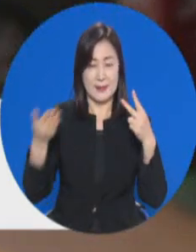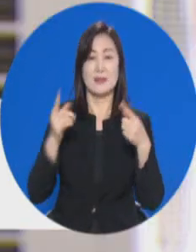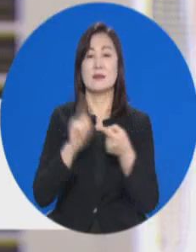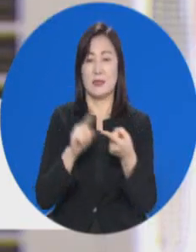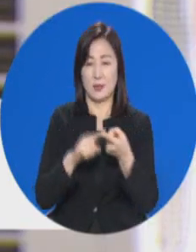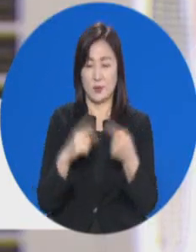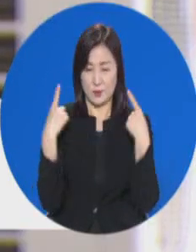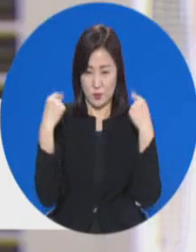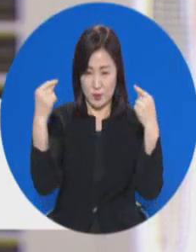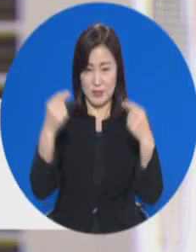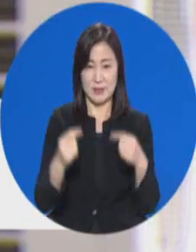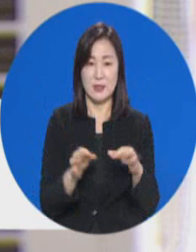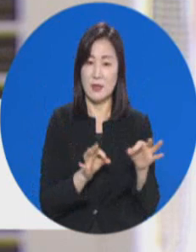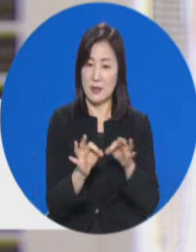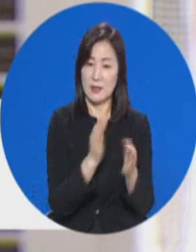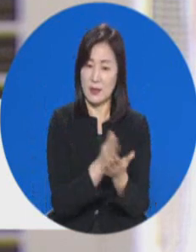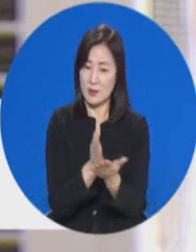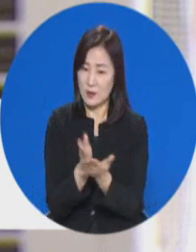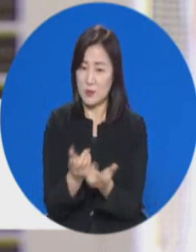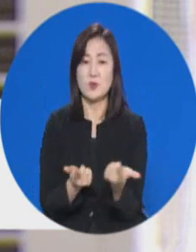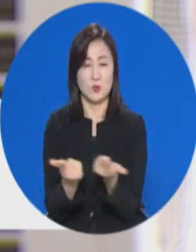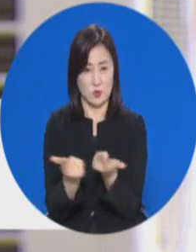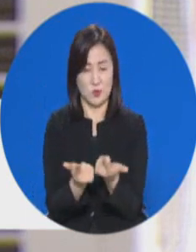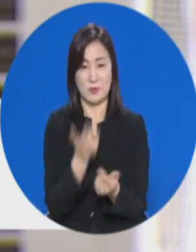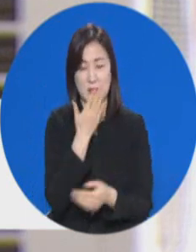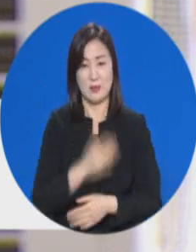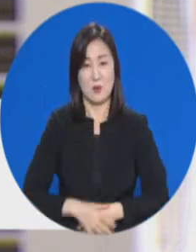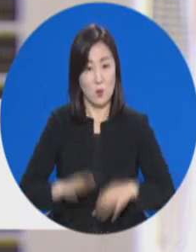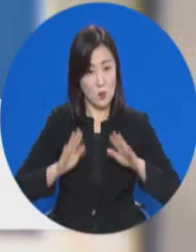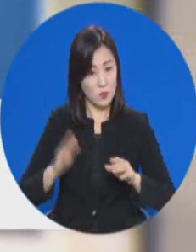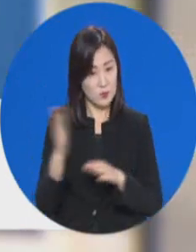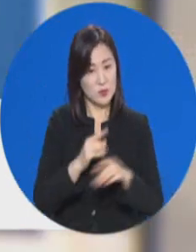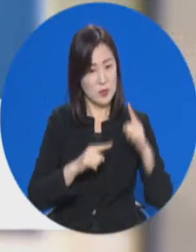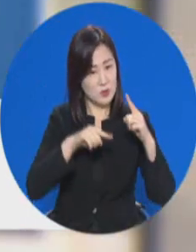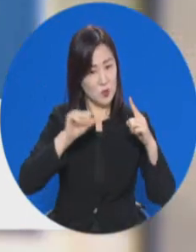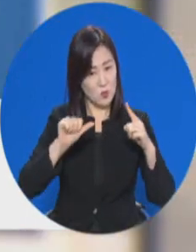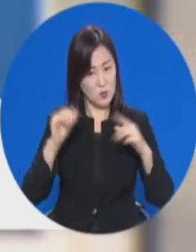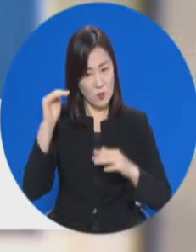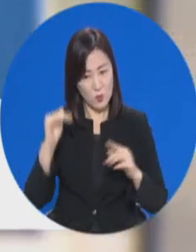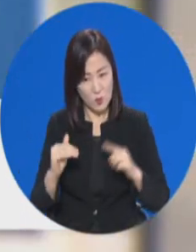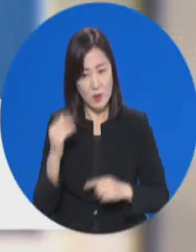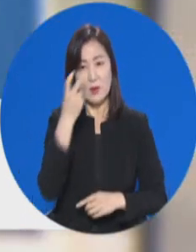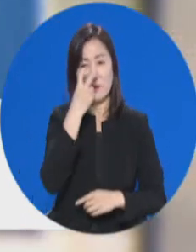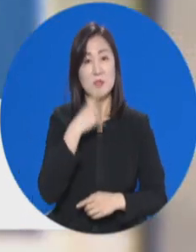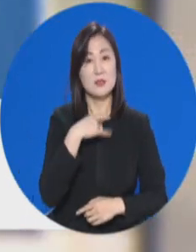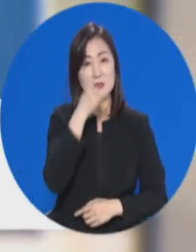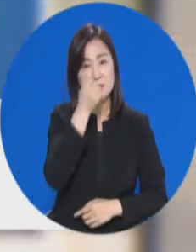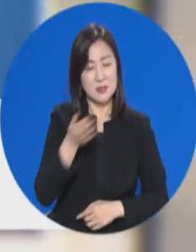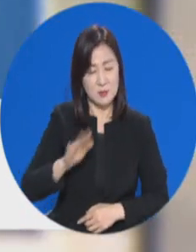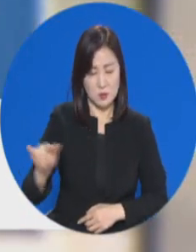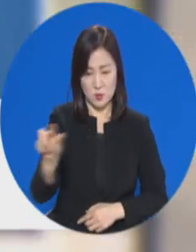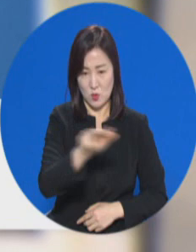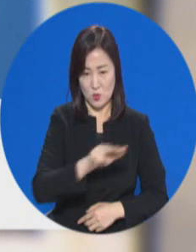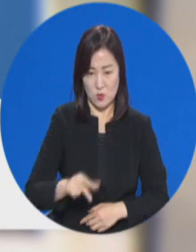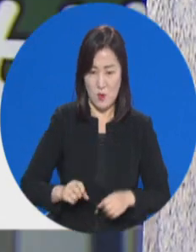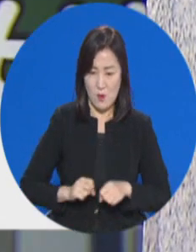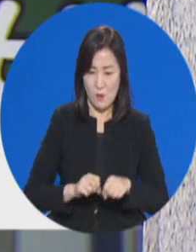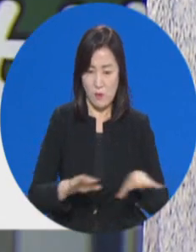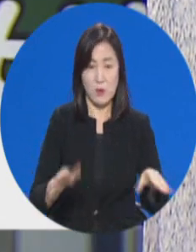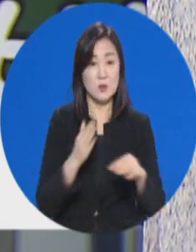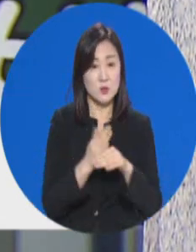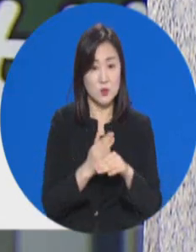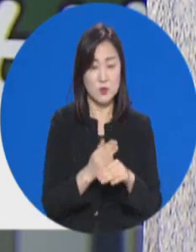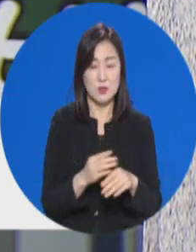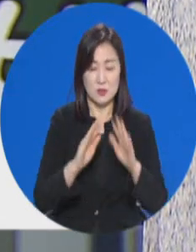했습니다. 순천시는 당초 오늘부터 1.5단계로 완화를 검토했지만 전국적인 확산과 전남도의